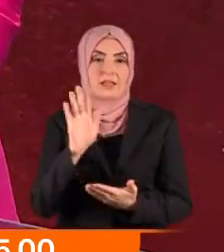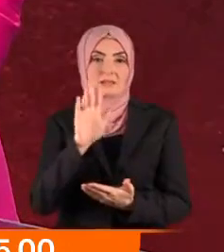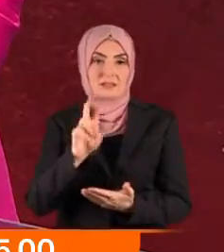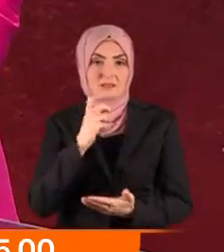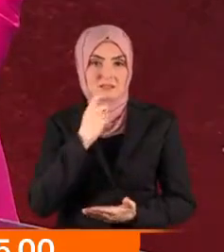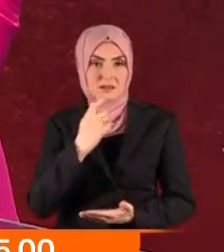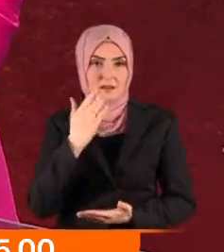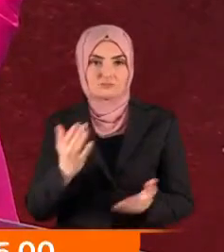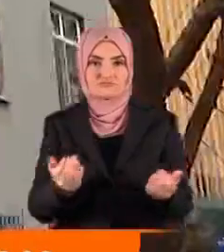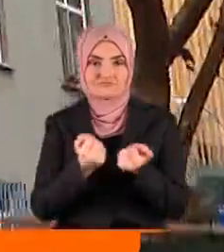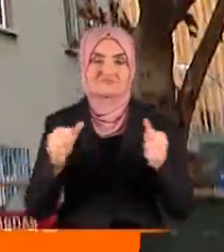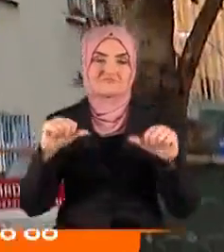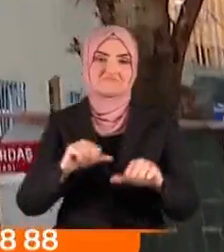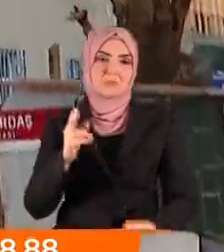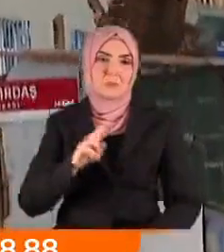kurtarılamadı